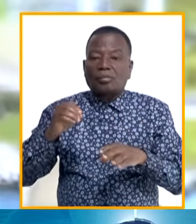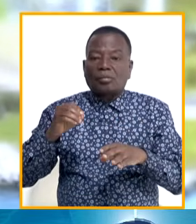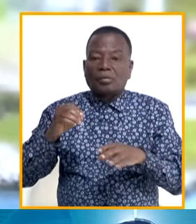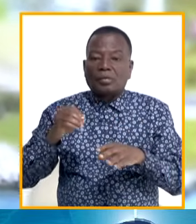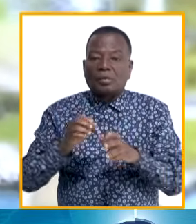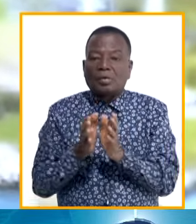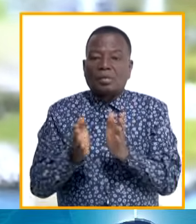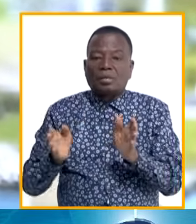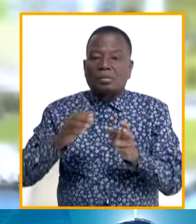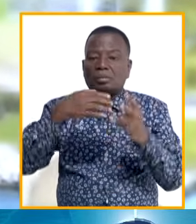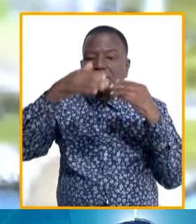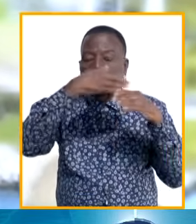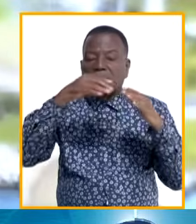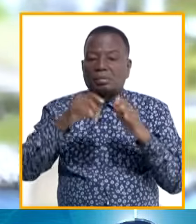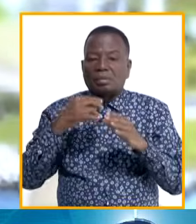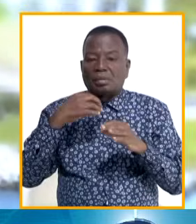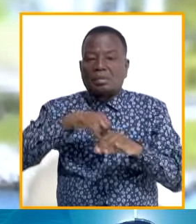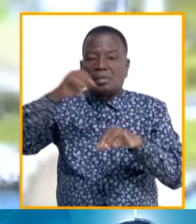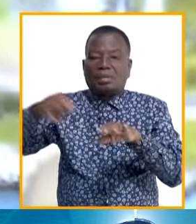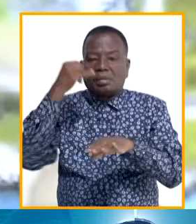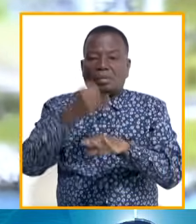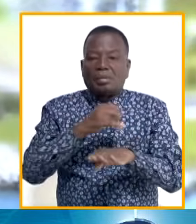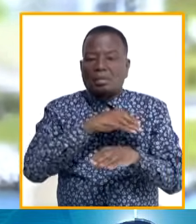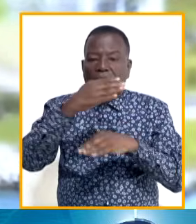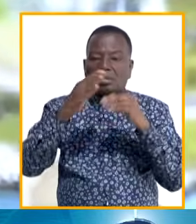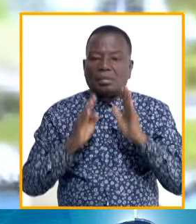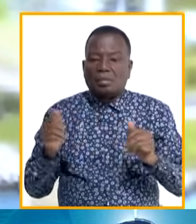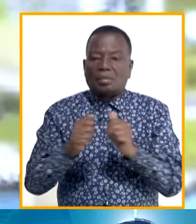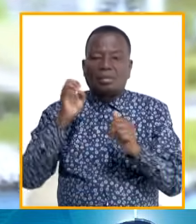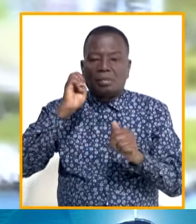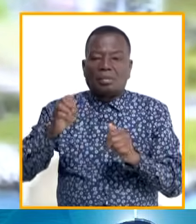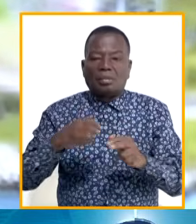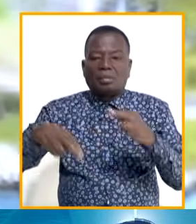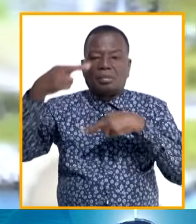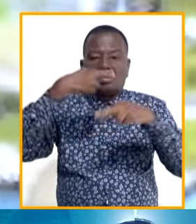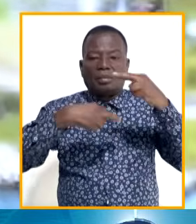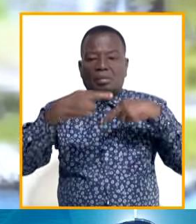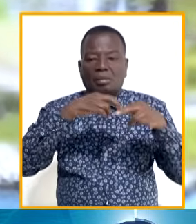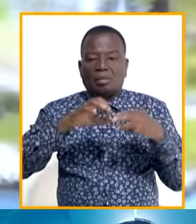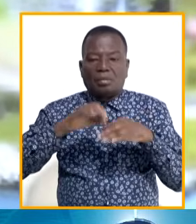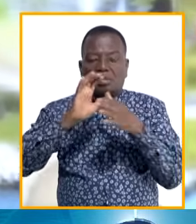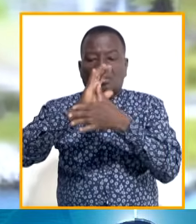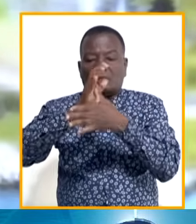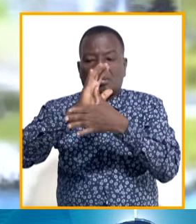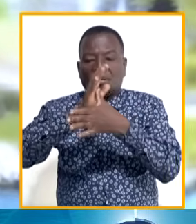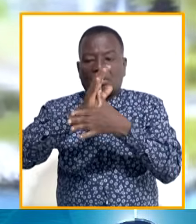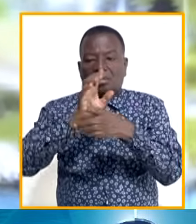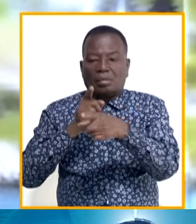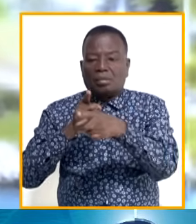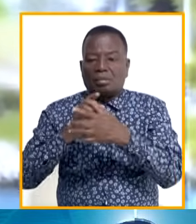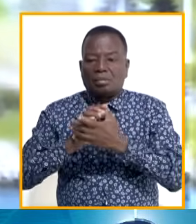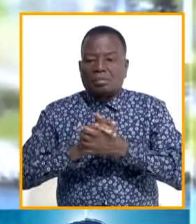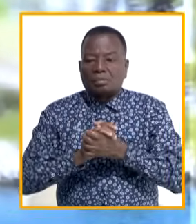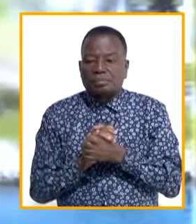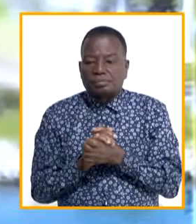Citoyen Génération Gagnante, a été installée et son bureau avec elle. Retour sur le film de son investiture avec ce reportage de Juliette